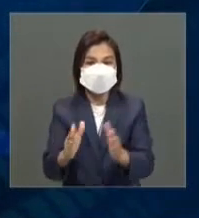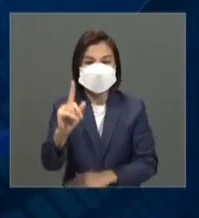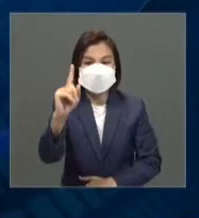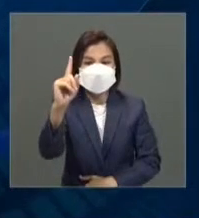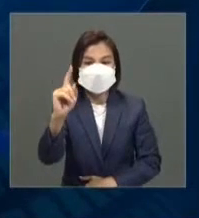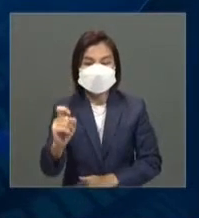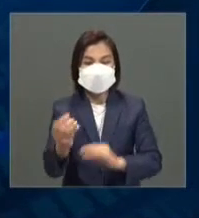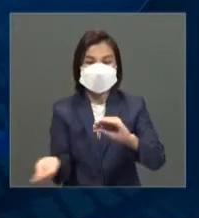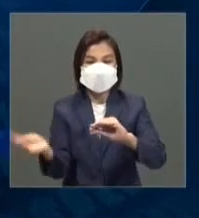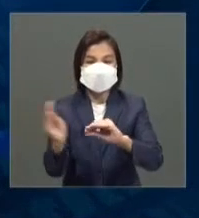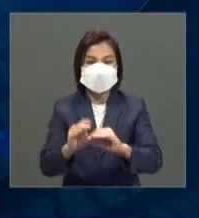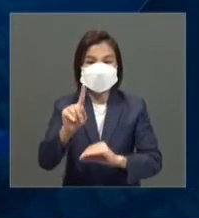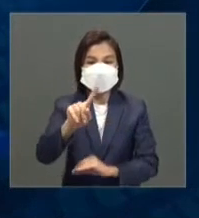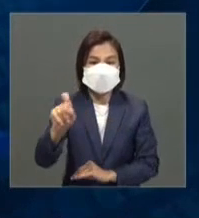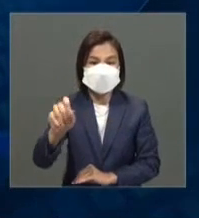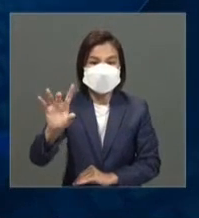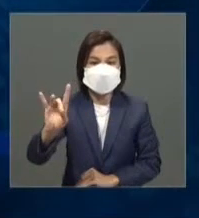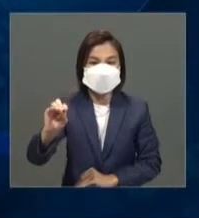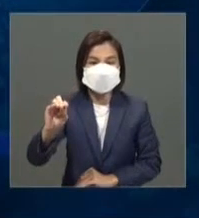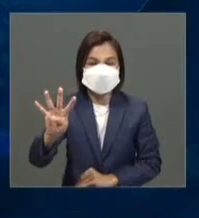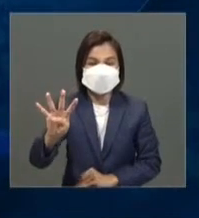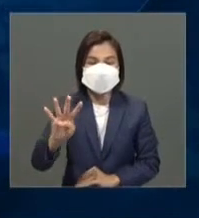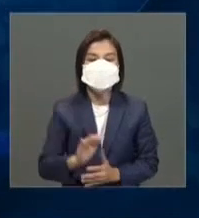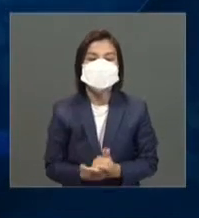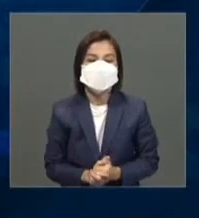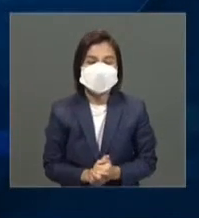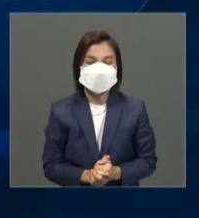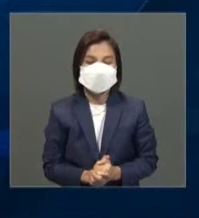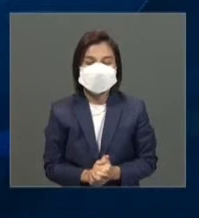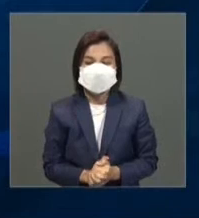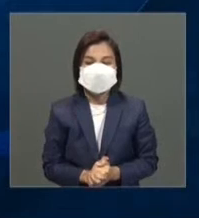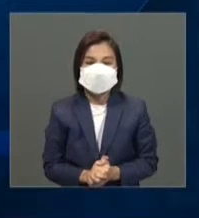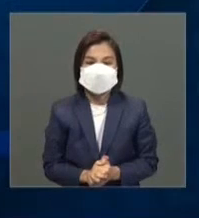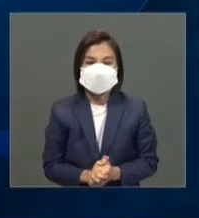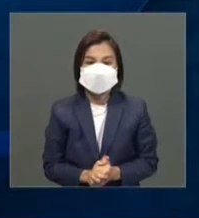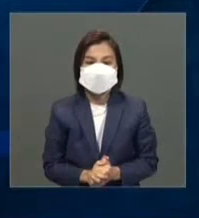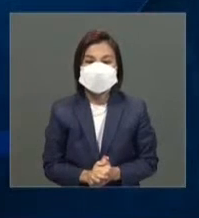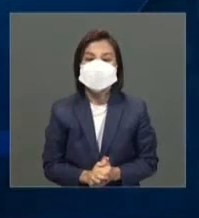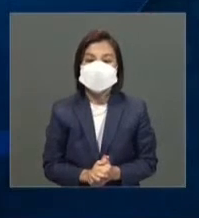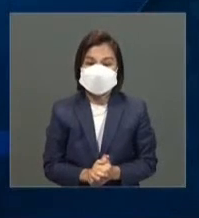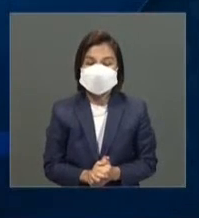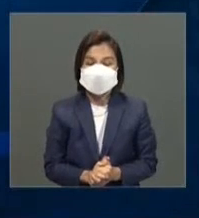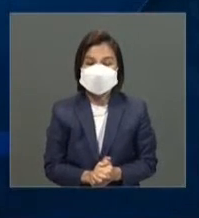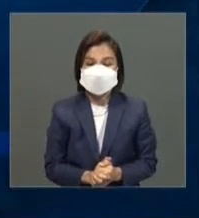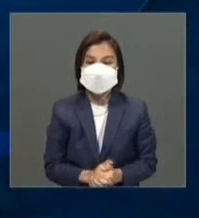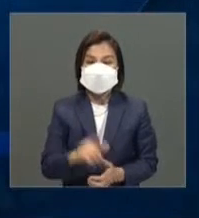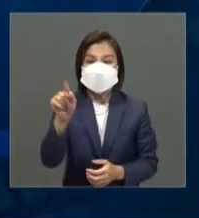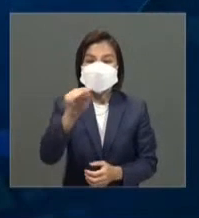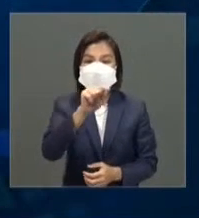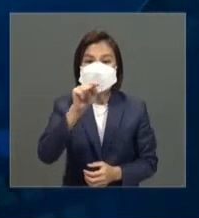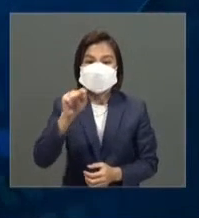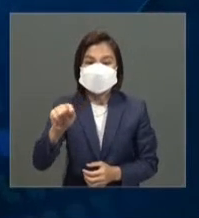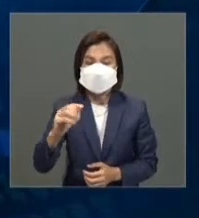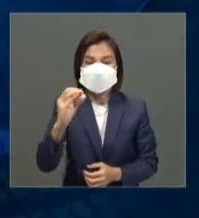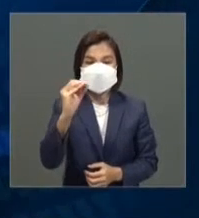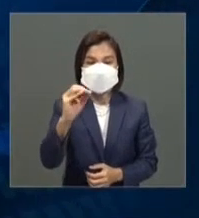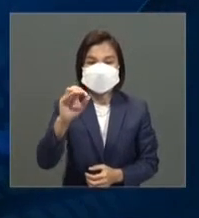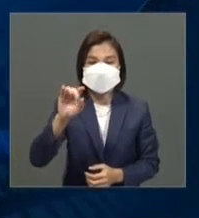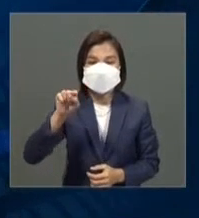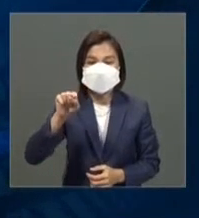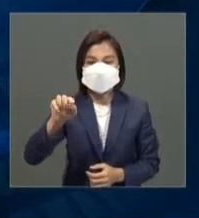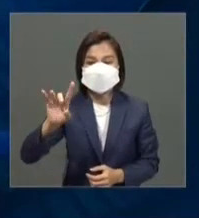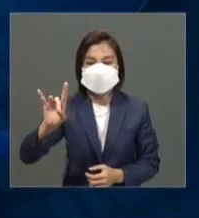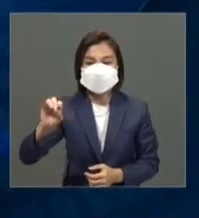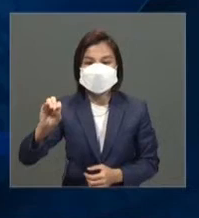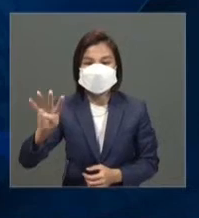วิตเพิ่มขึ้น184คนนะครับก็ยังอยู่ในตัวเลขที่ 0.84% นะครับซึ่งก็ยังต่ำ